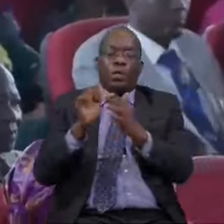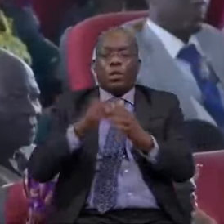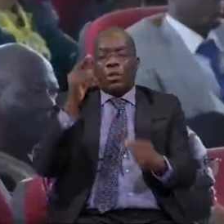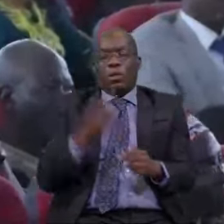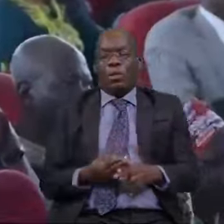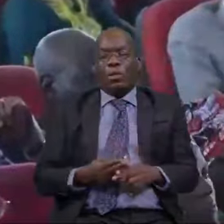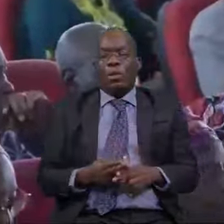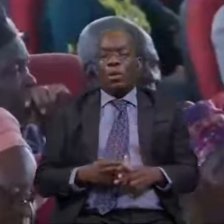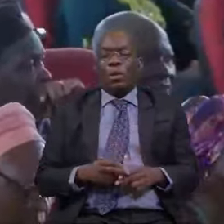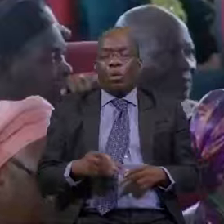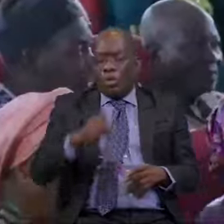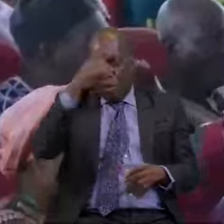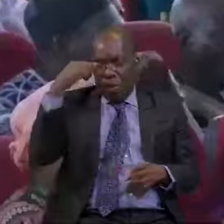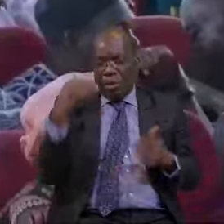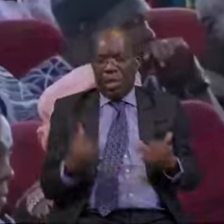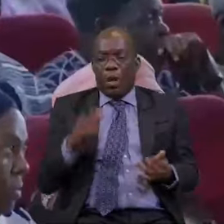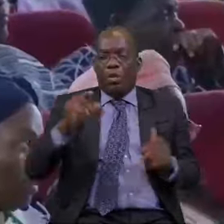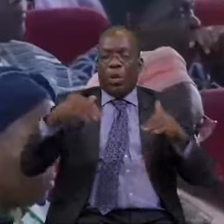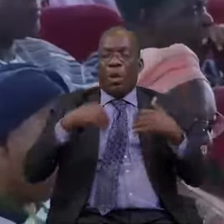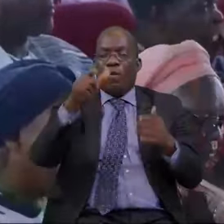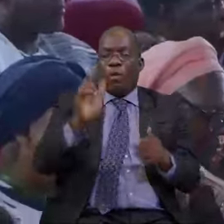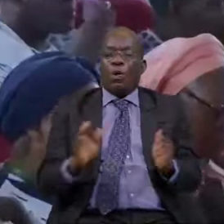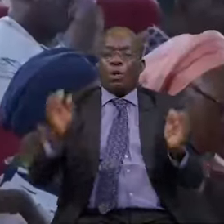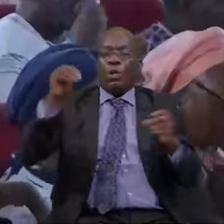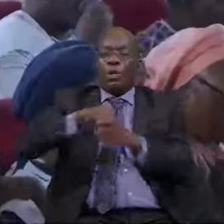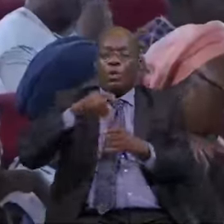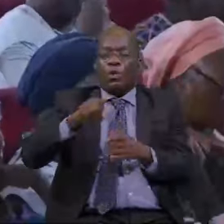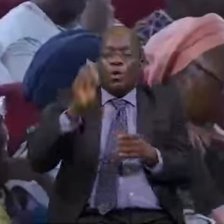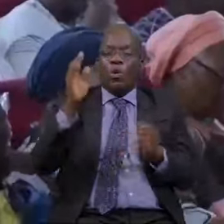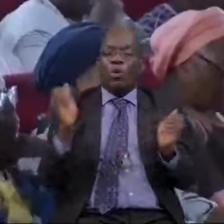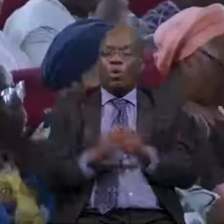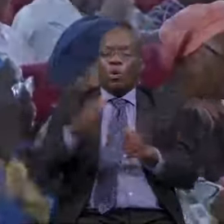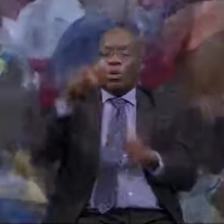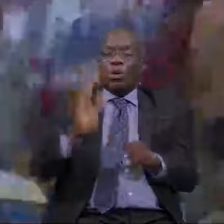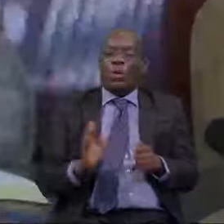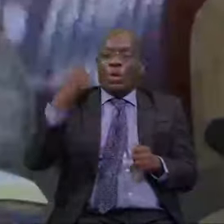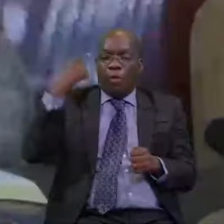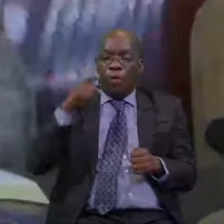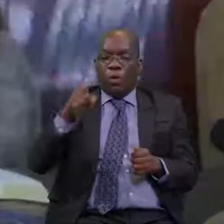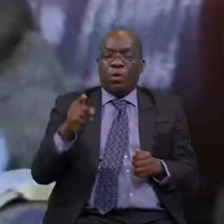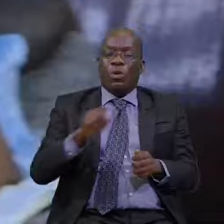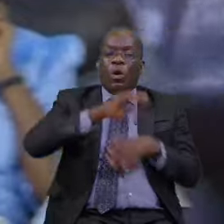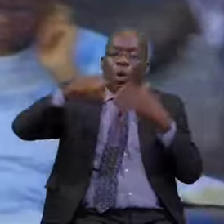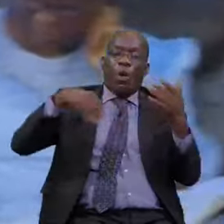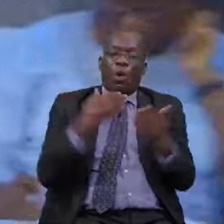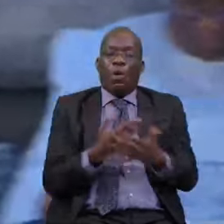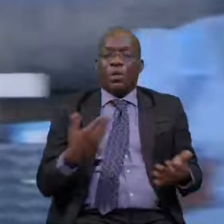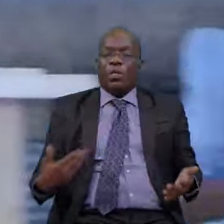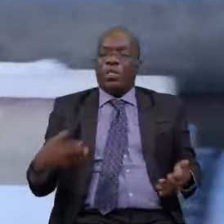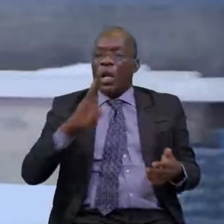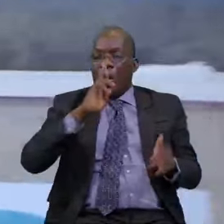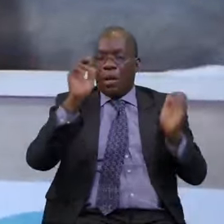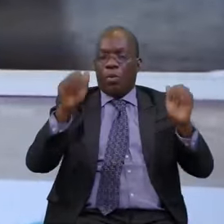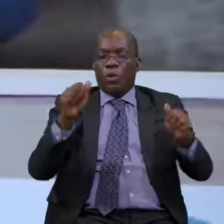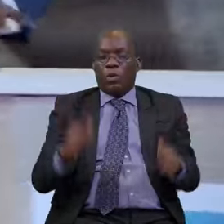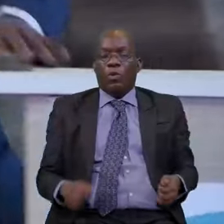Parce que maintenant, avec Dieu dans votre vie, avec Dieu pour vous et Dieu à côté de vous, tout est possible.